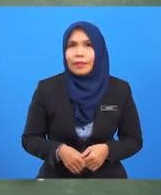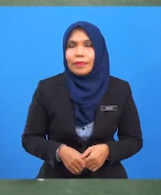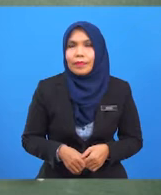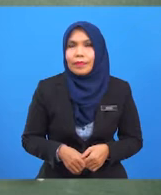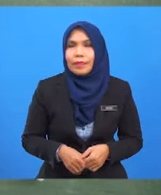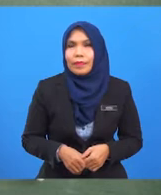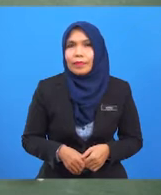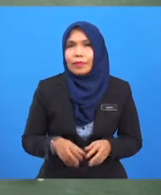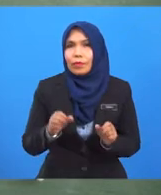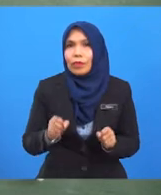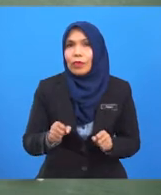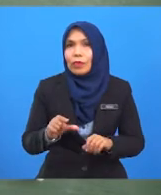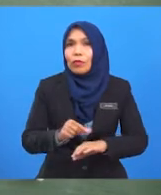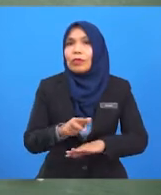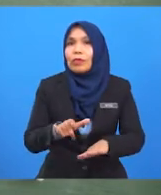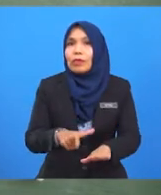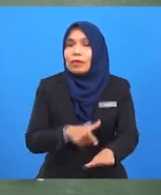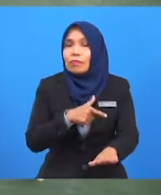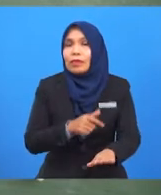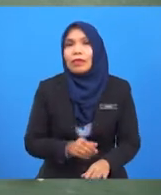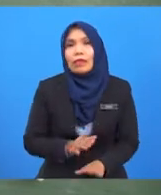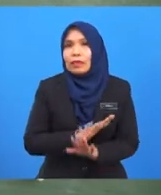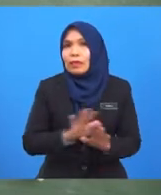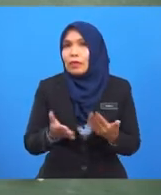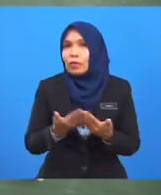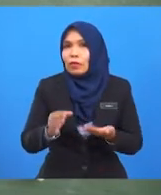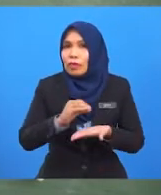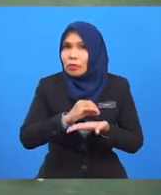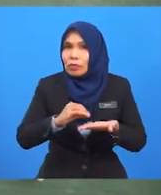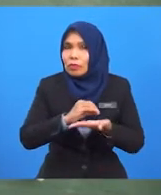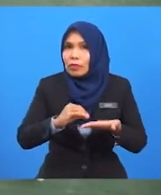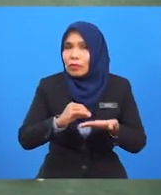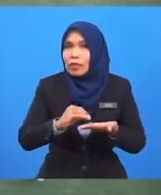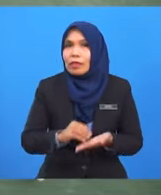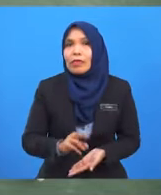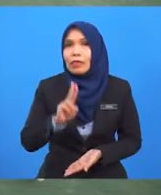lama, tidak mudah rosak, menguntungkan,